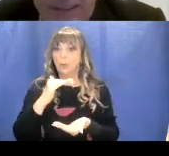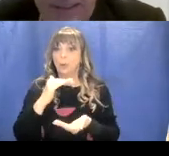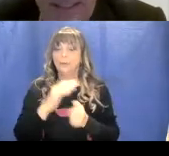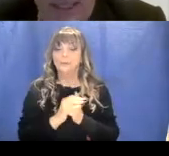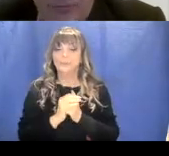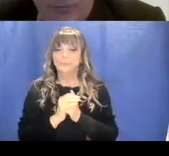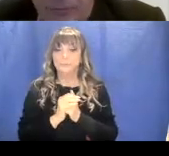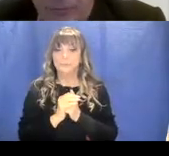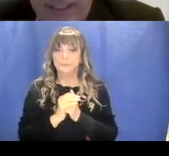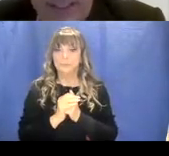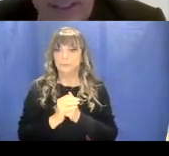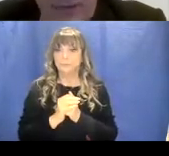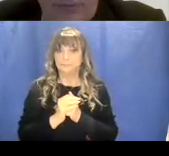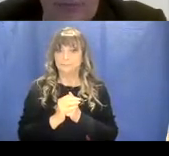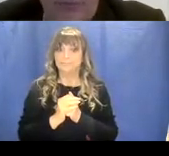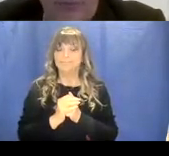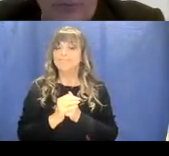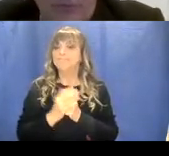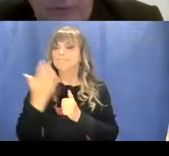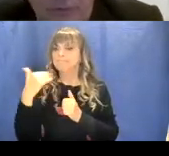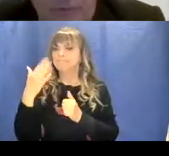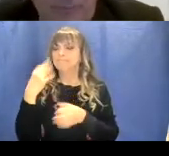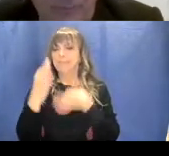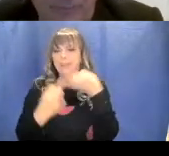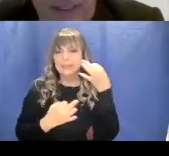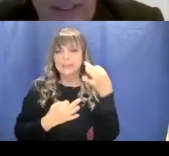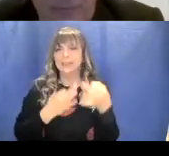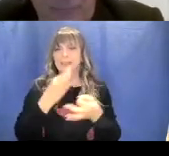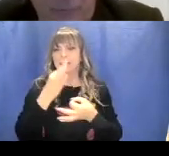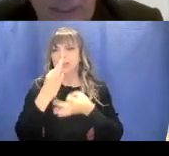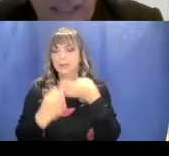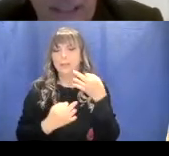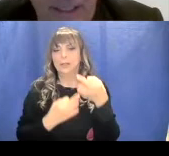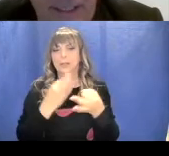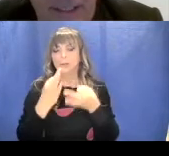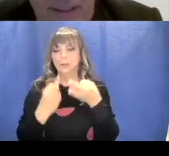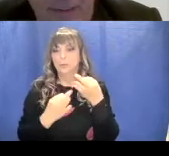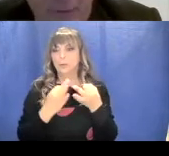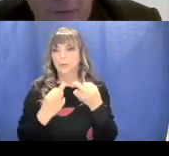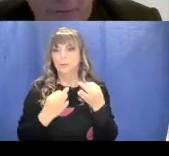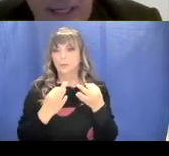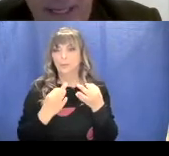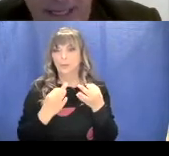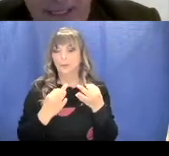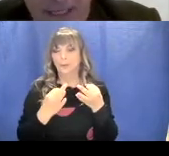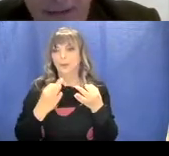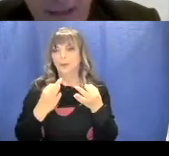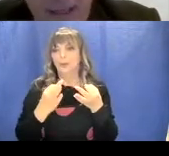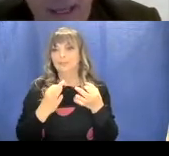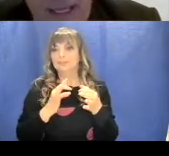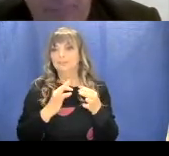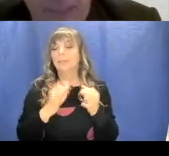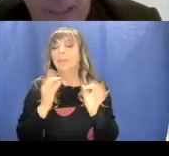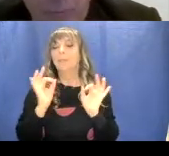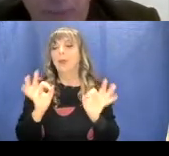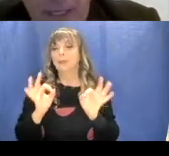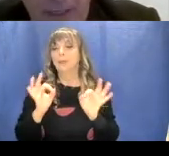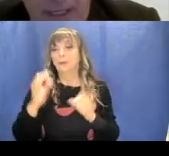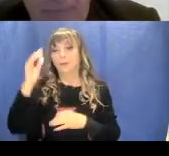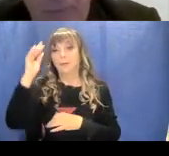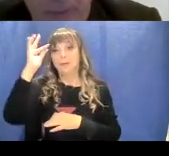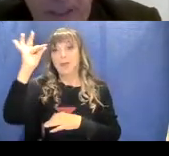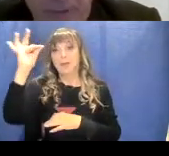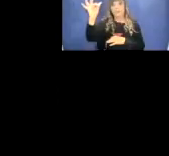stato descritto molto in profondità nella filosofia greca e platone